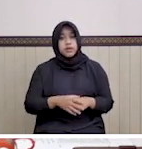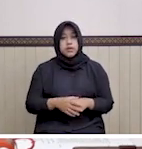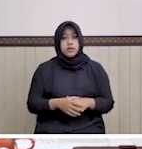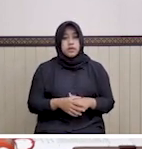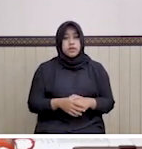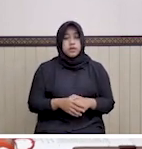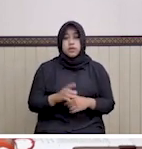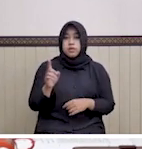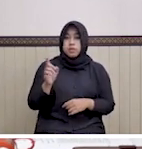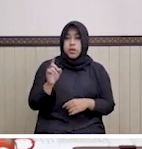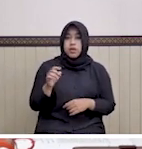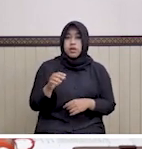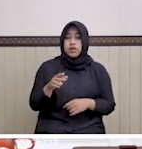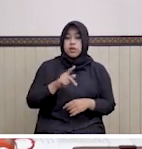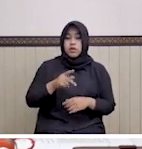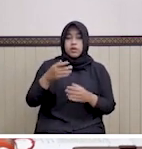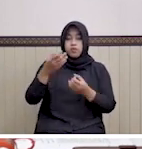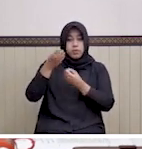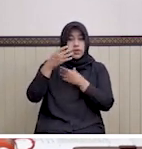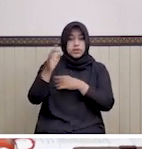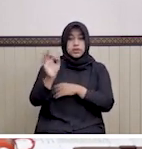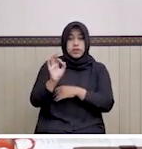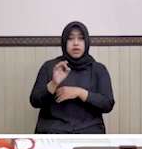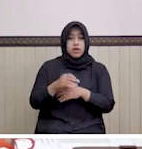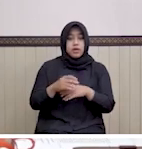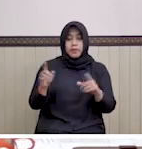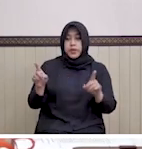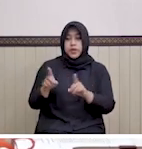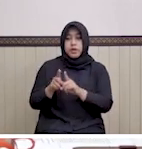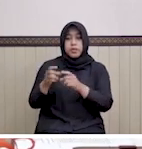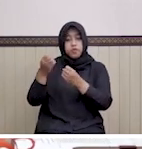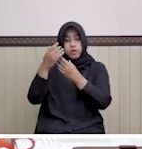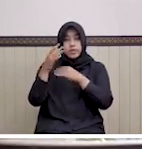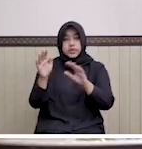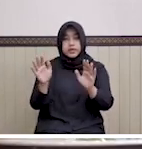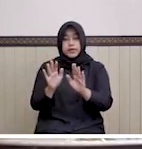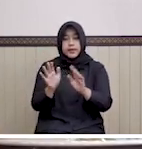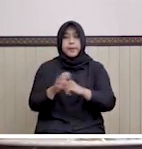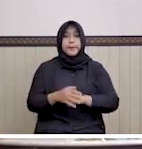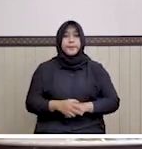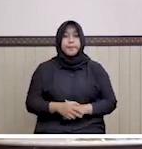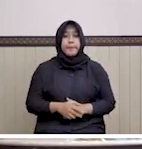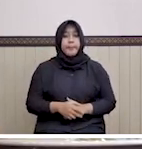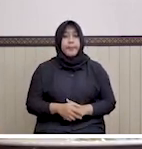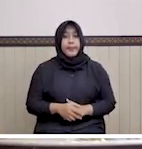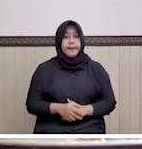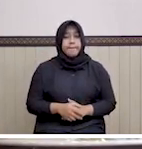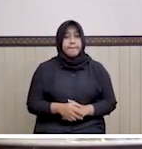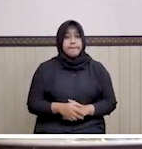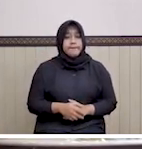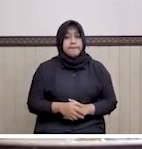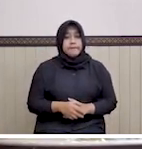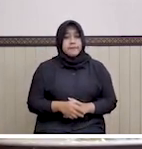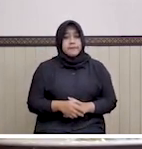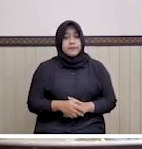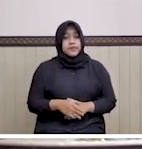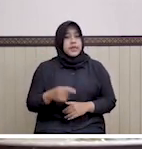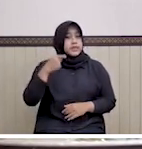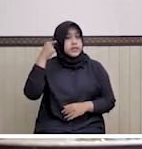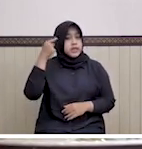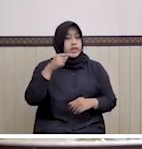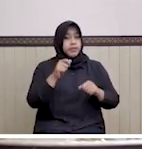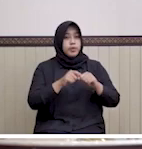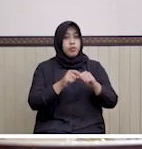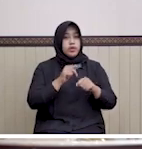karena dan tidak tahu pendampingnya enggak jam itu seringkali membuat kita